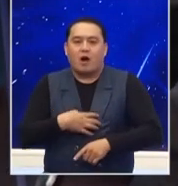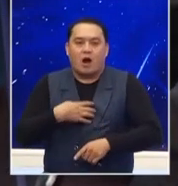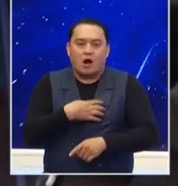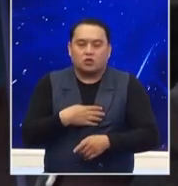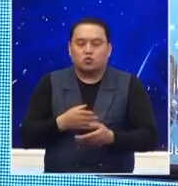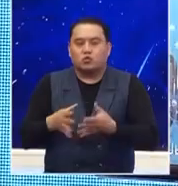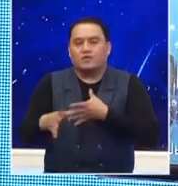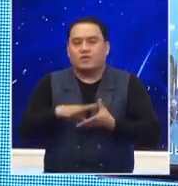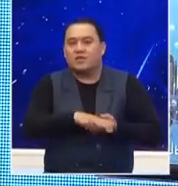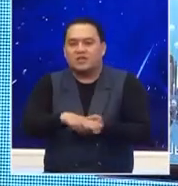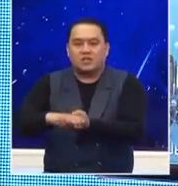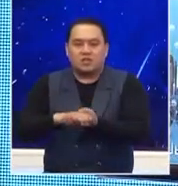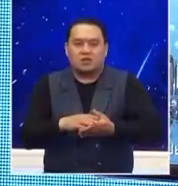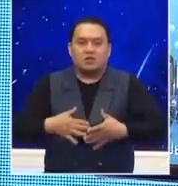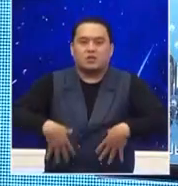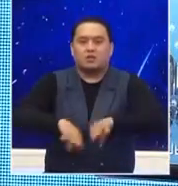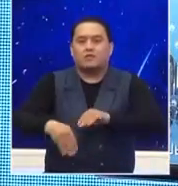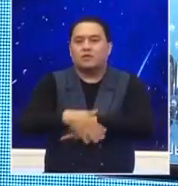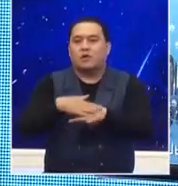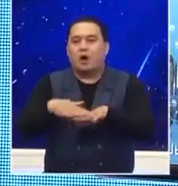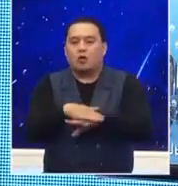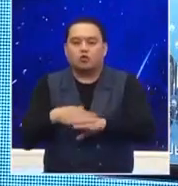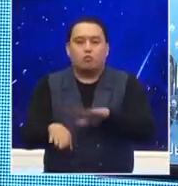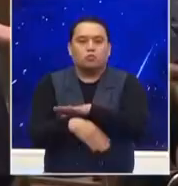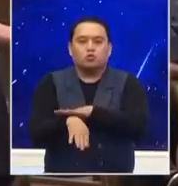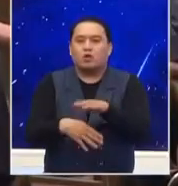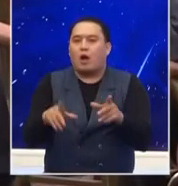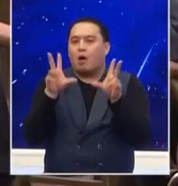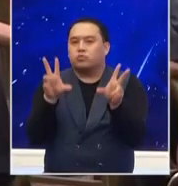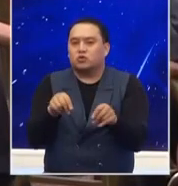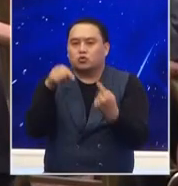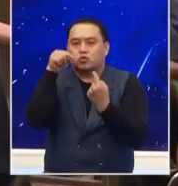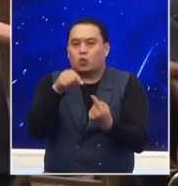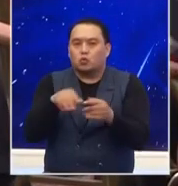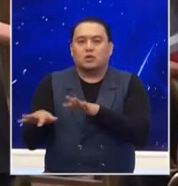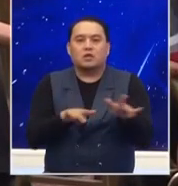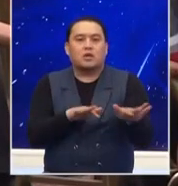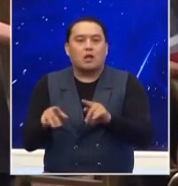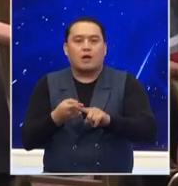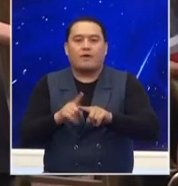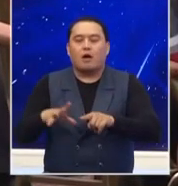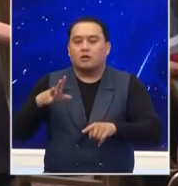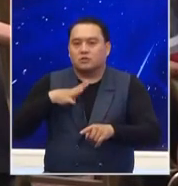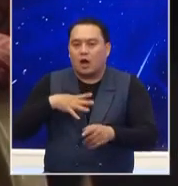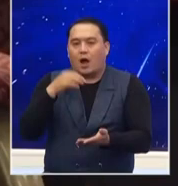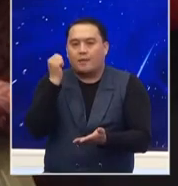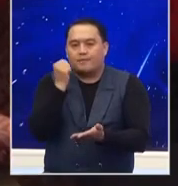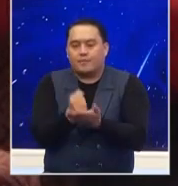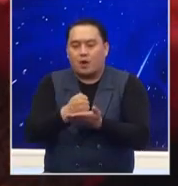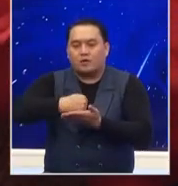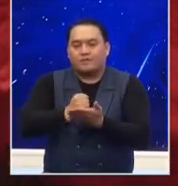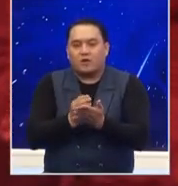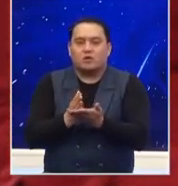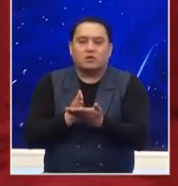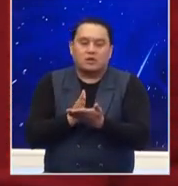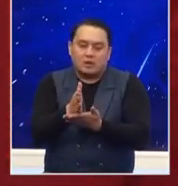роль в единении народа. А значит, их главная задача – не пустые обещания, а конкретные дела. Именно на этих принципах должна основываться